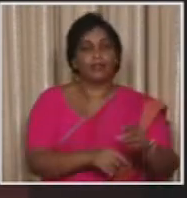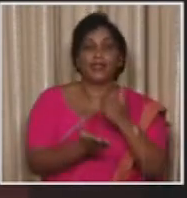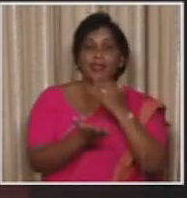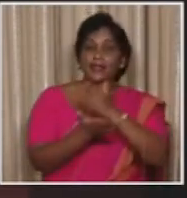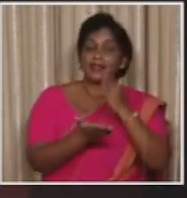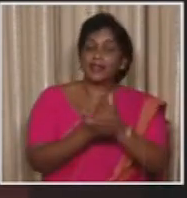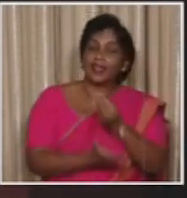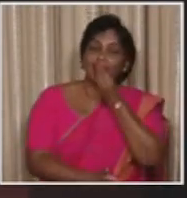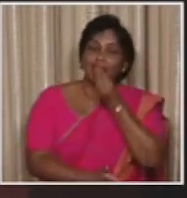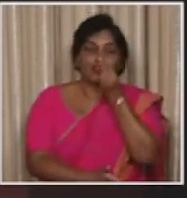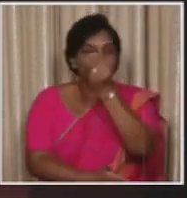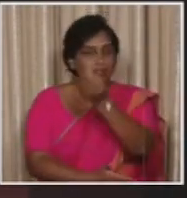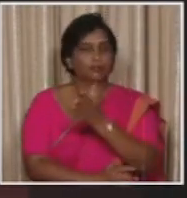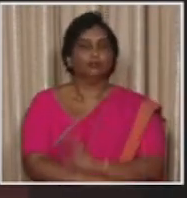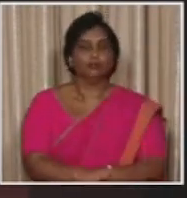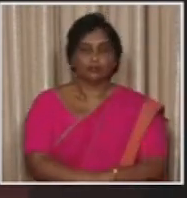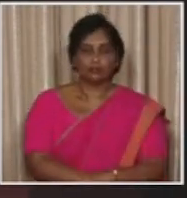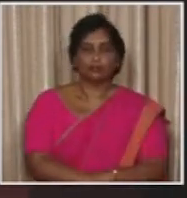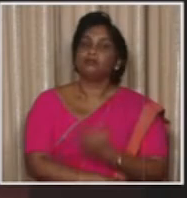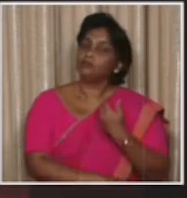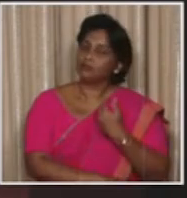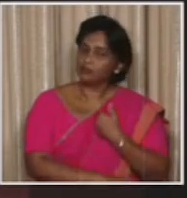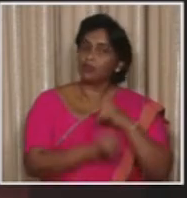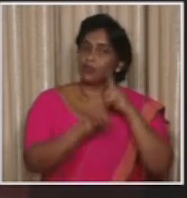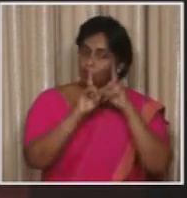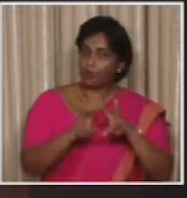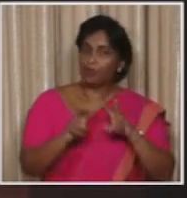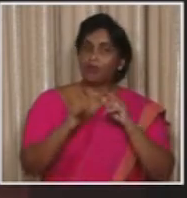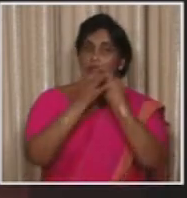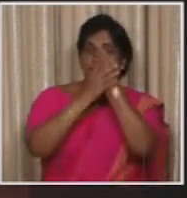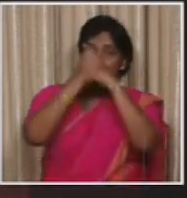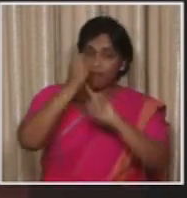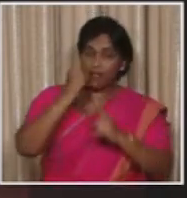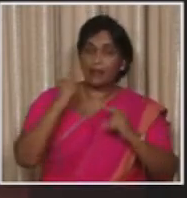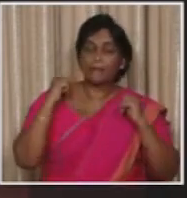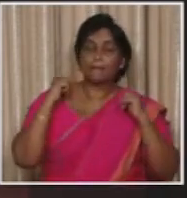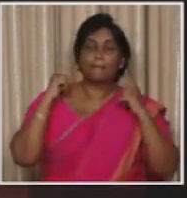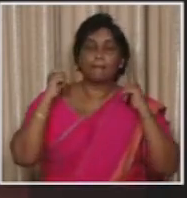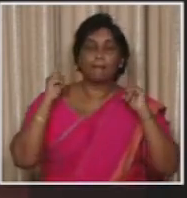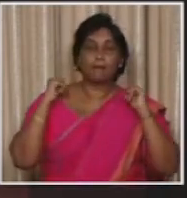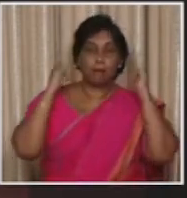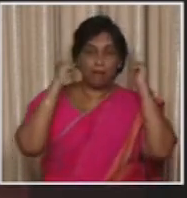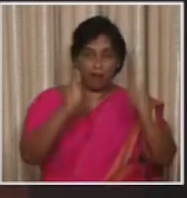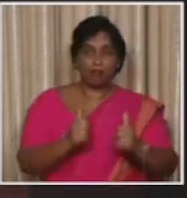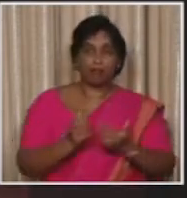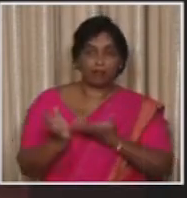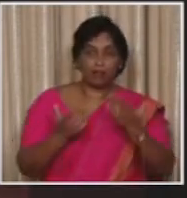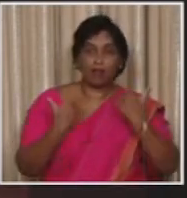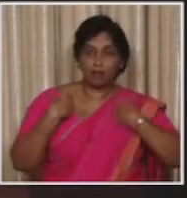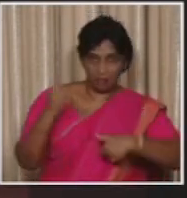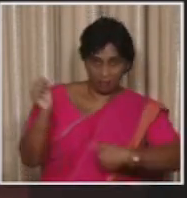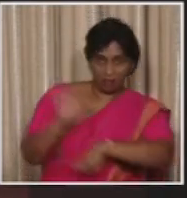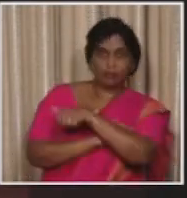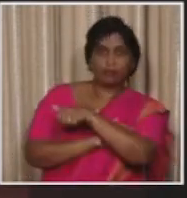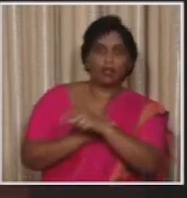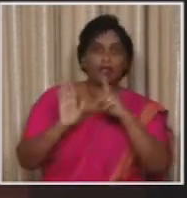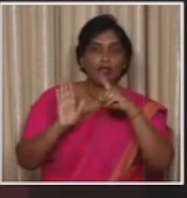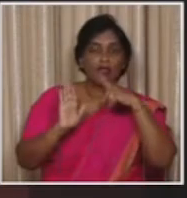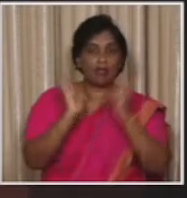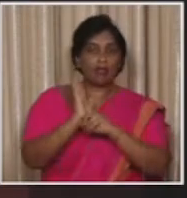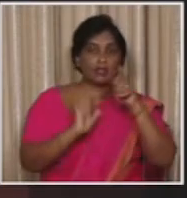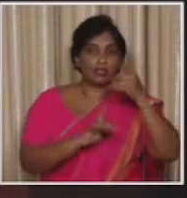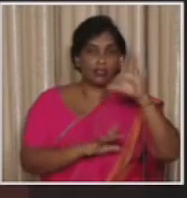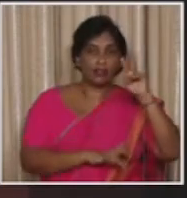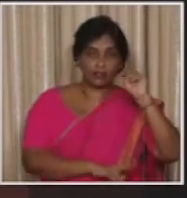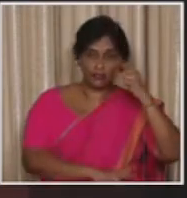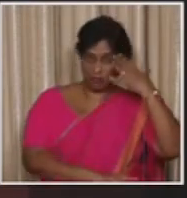කැවුවා. ඉතින් අපිටත් කියන්නේ ඔය වැල්පාලෙමේ ගිහිල්ලා රාජපක්ෂලා ගොඩ දාන්න කියලාද? රටේ ලක්ෂ 220 අමතක කරලා.